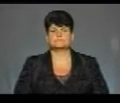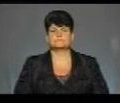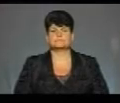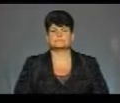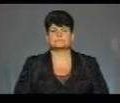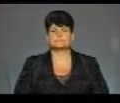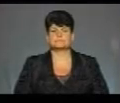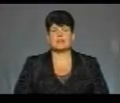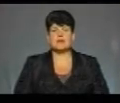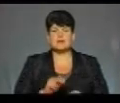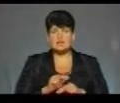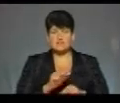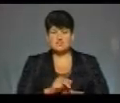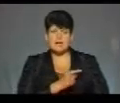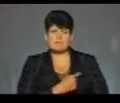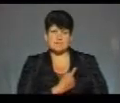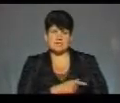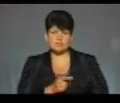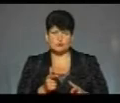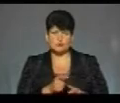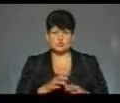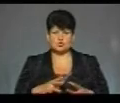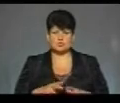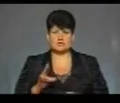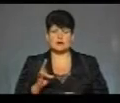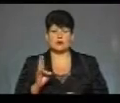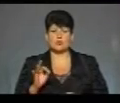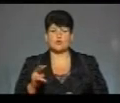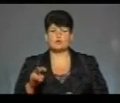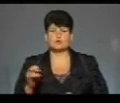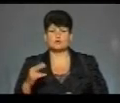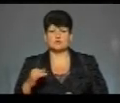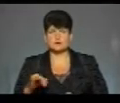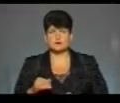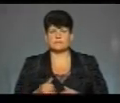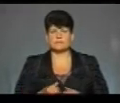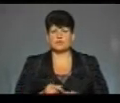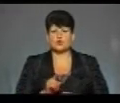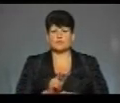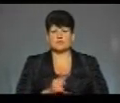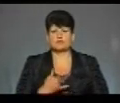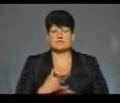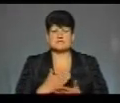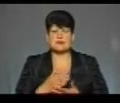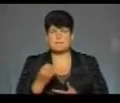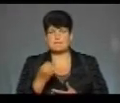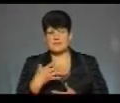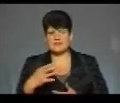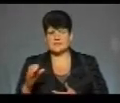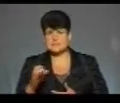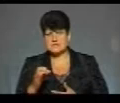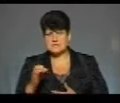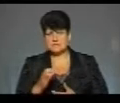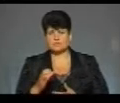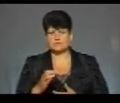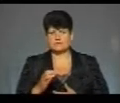Навчає медичної підготовки інструктор Наталія Колодій. Як ми навчили? Норматив у нас є 15 секунд, в